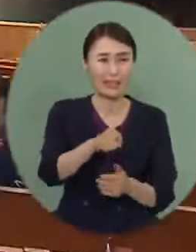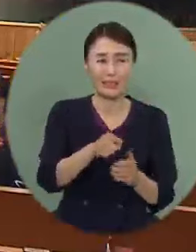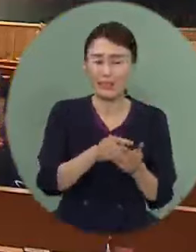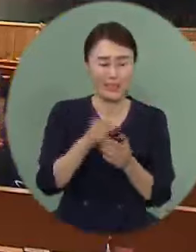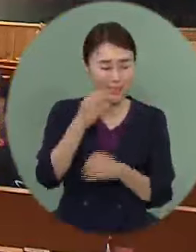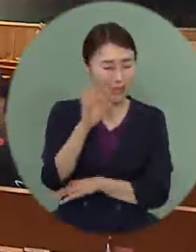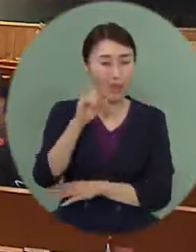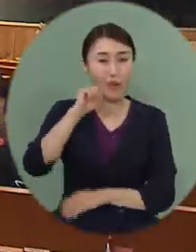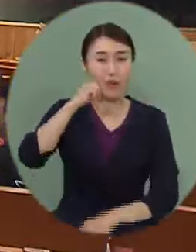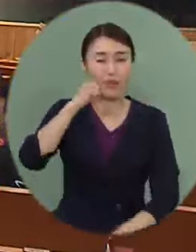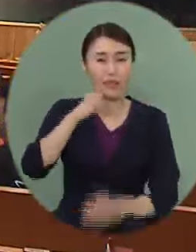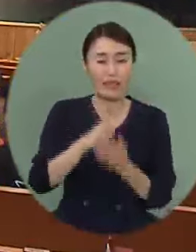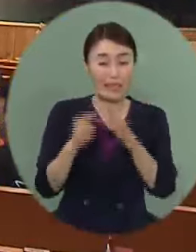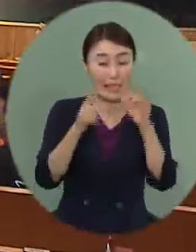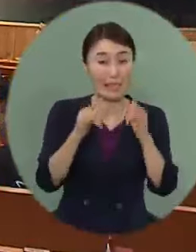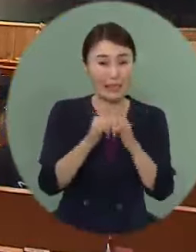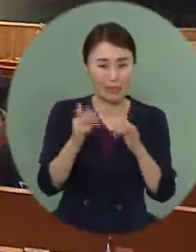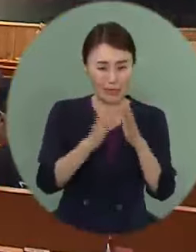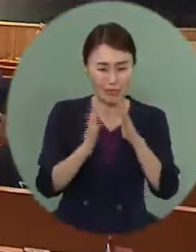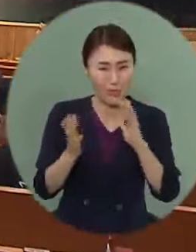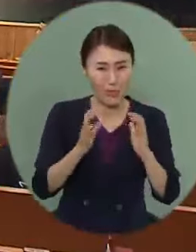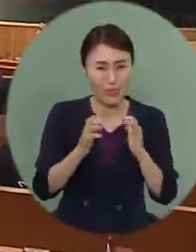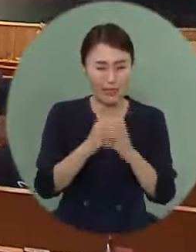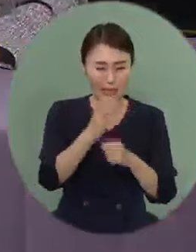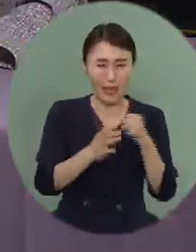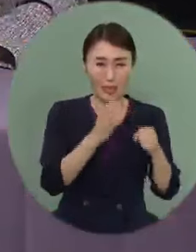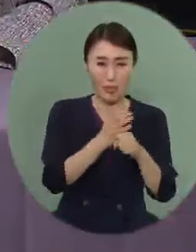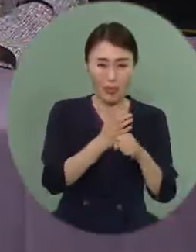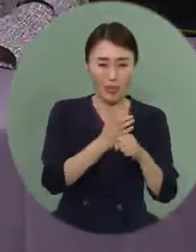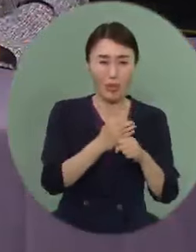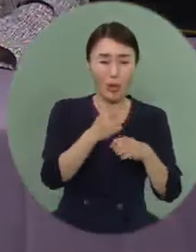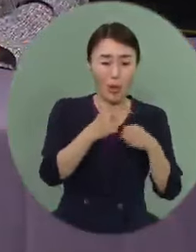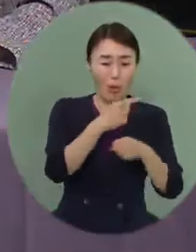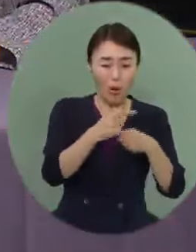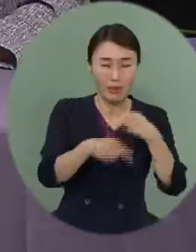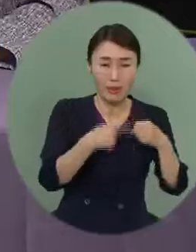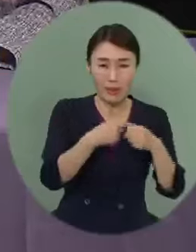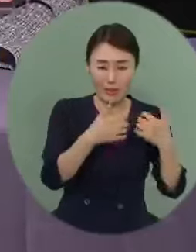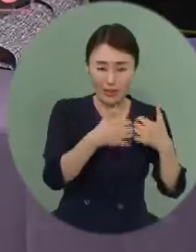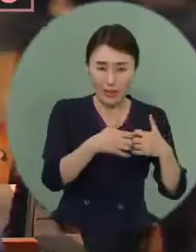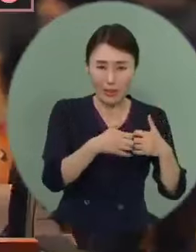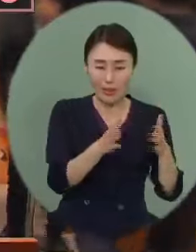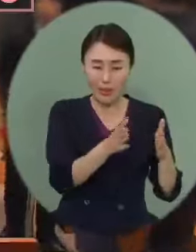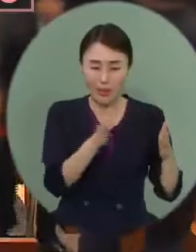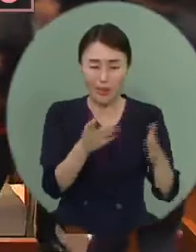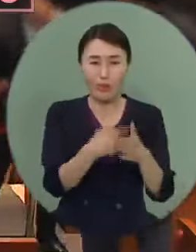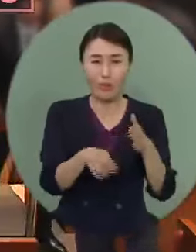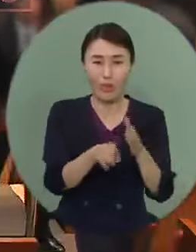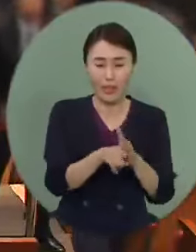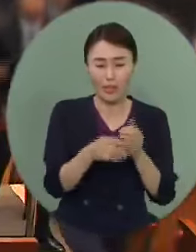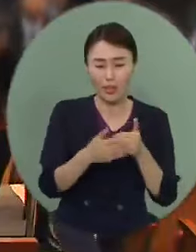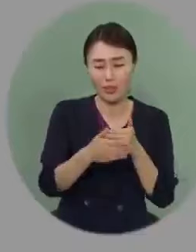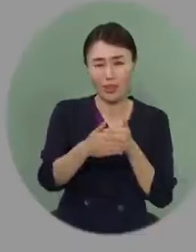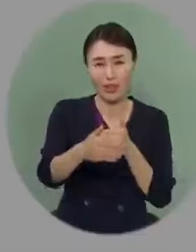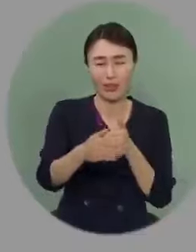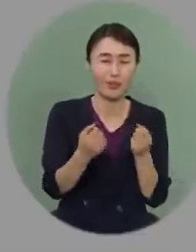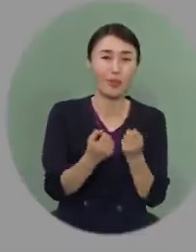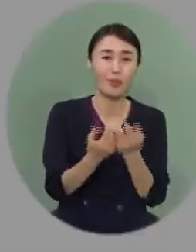없습니다. 주민 공청회는 40년 설계 수명이 만료되는 원전 1, 2호기 수명 연장을 위한 절차 중 하나입니다.